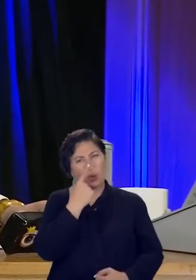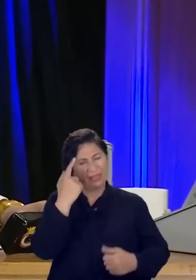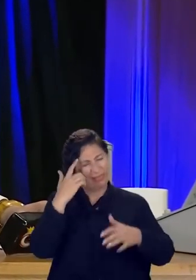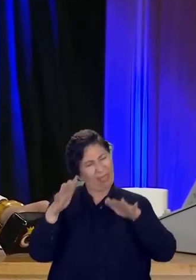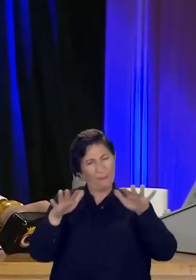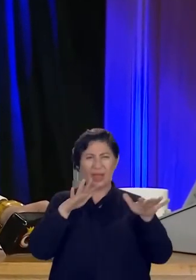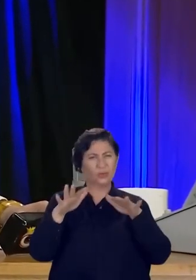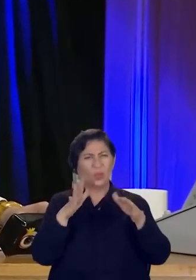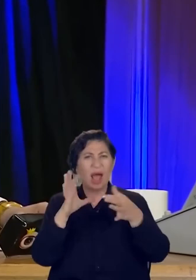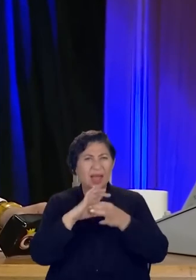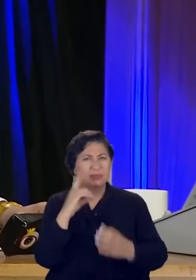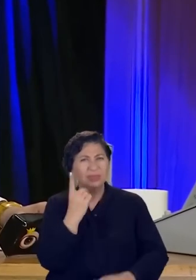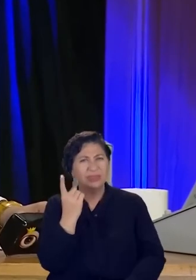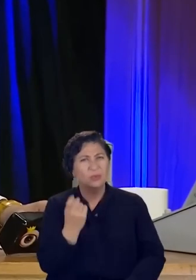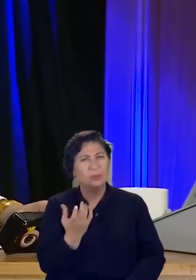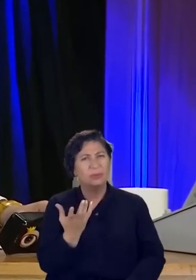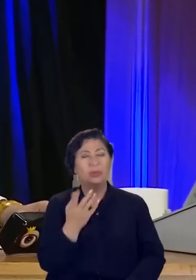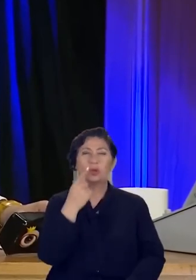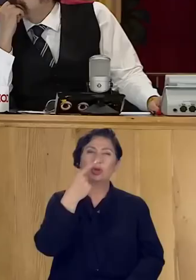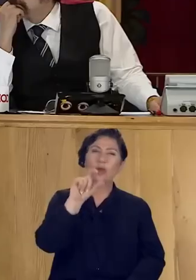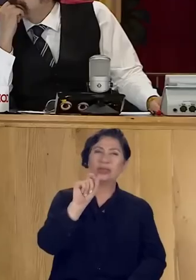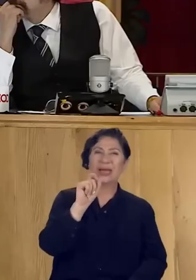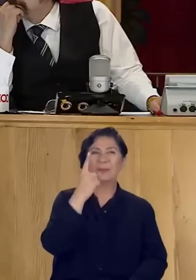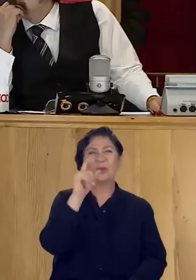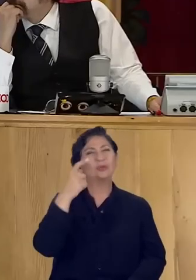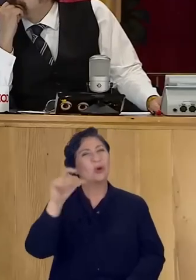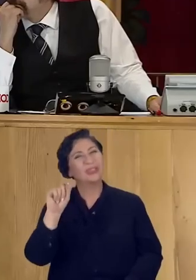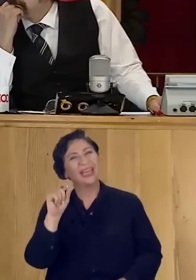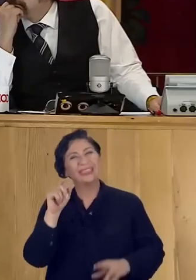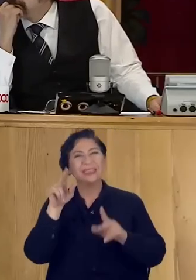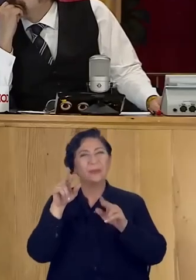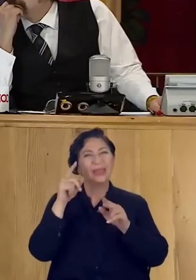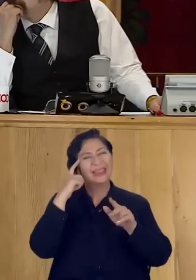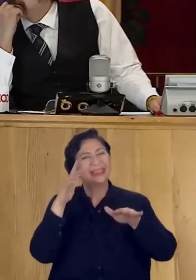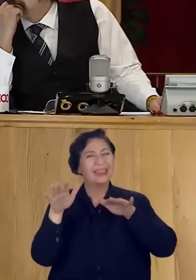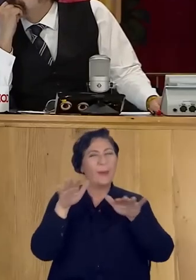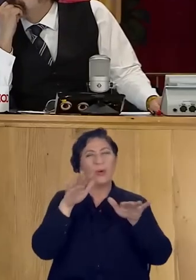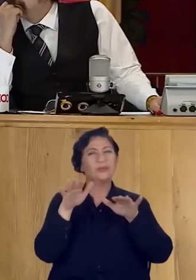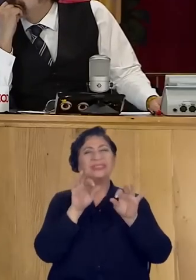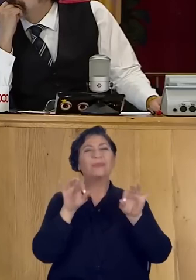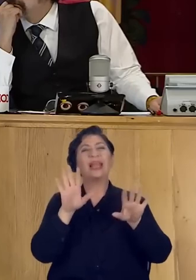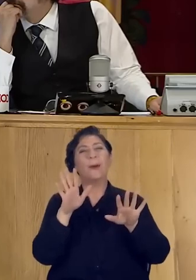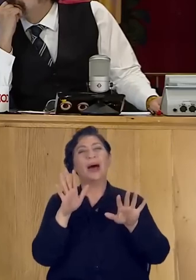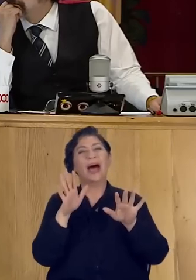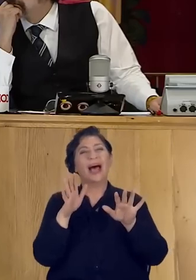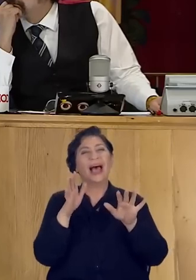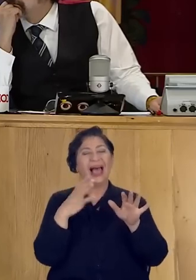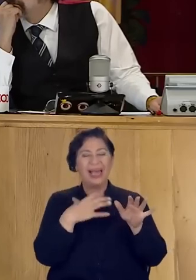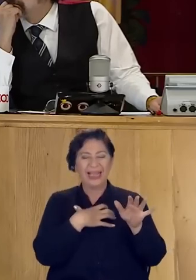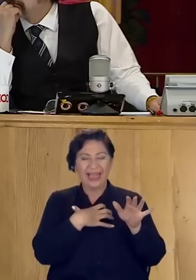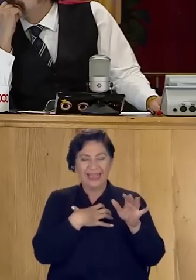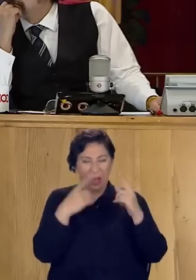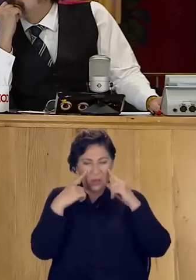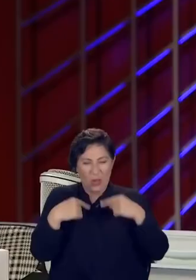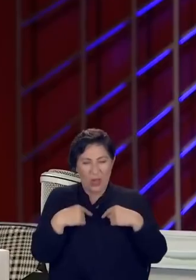depresyonla falan alakalı bir şey mi? İşte biraz böyle 90'ları çağrıştıran biraz, evet. Yani depresyon değil tam olarak ama işte içe dönük, böyle kendine dönük